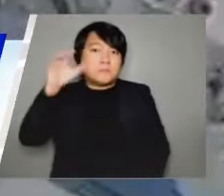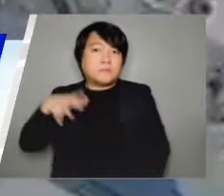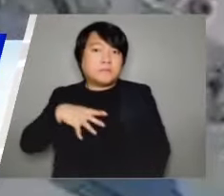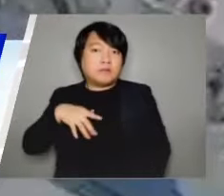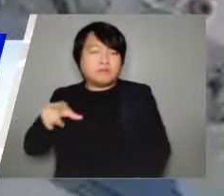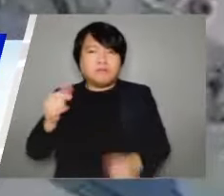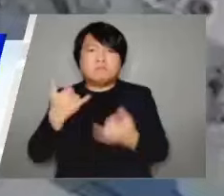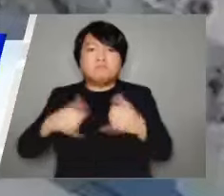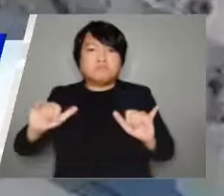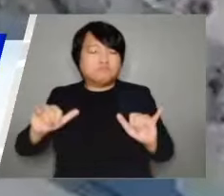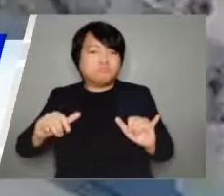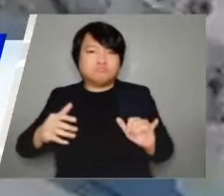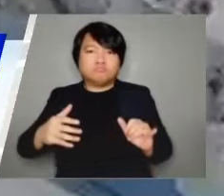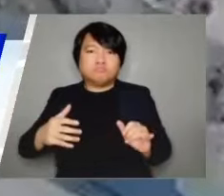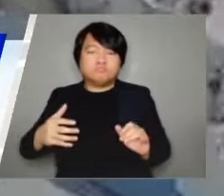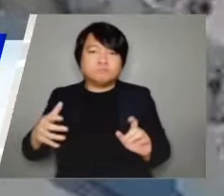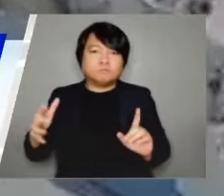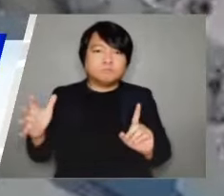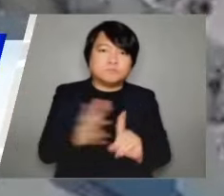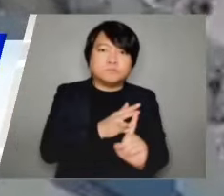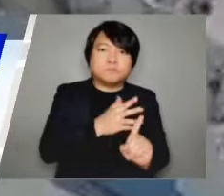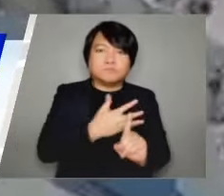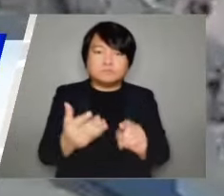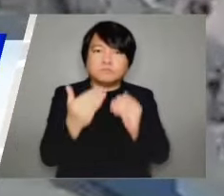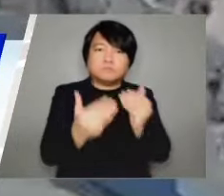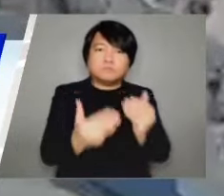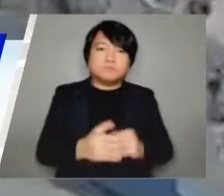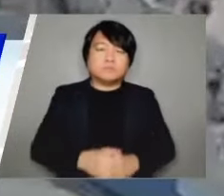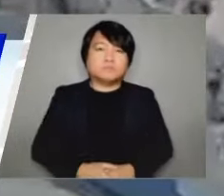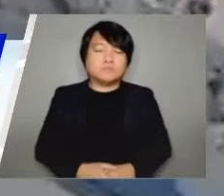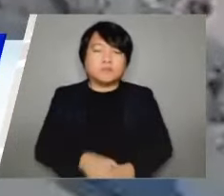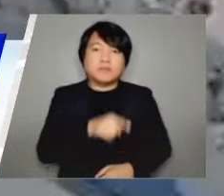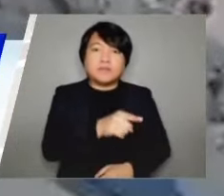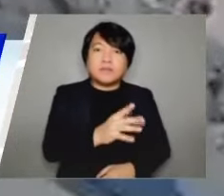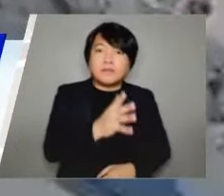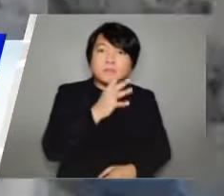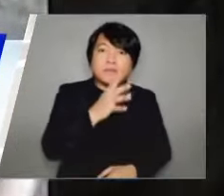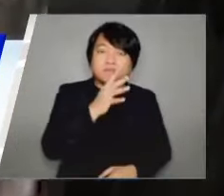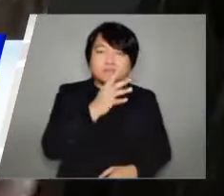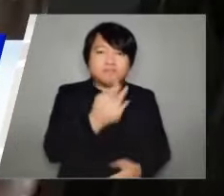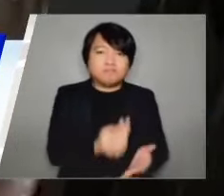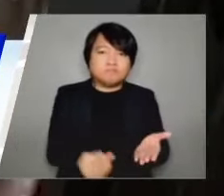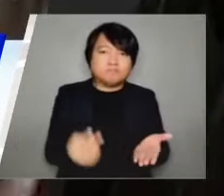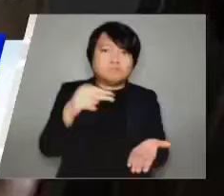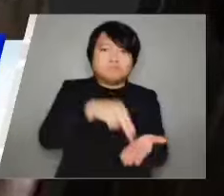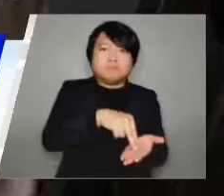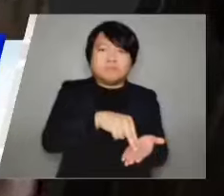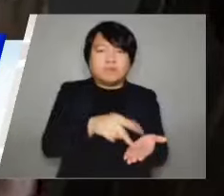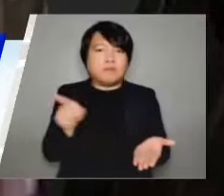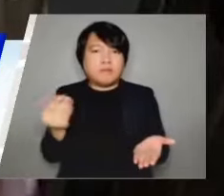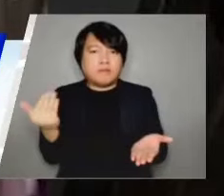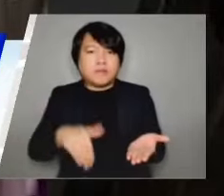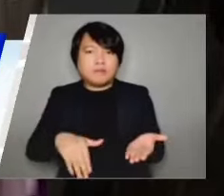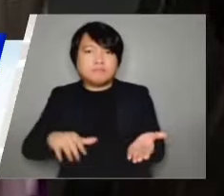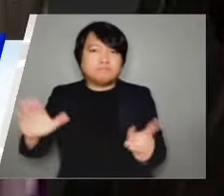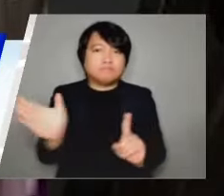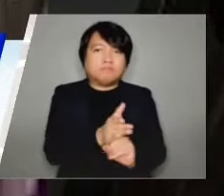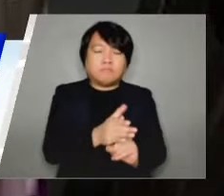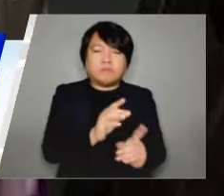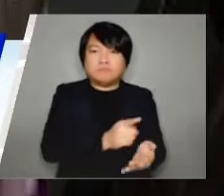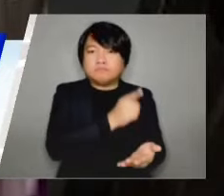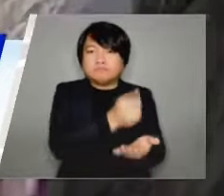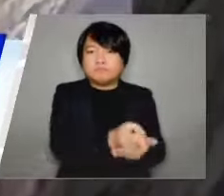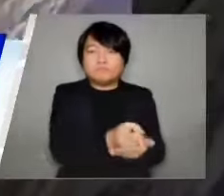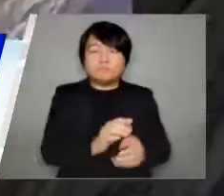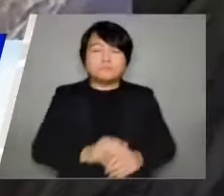Sinubukan ding tumayo ng matanda pero dito na siya sinampal ng suspect kaya muling napahiga. Base sa investigasyon ng pulisya, naggalit